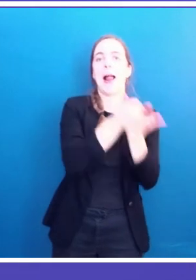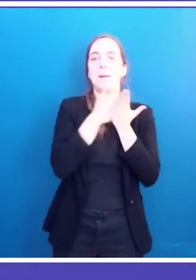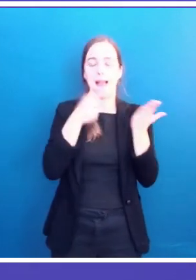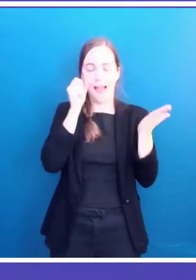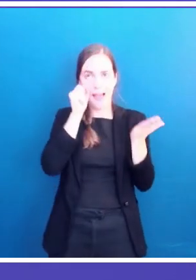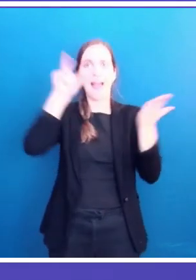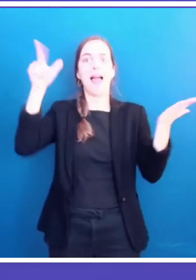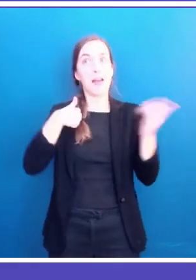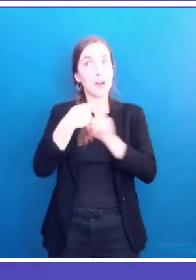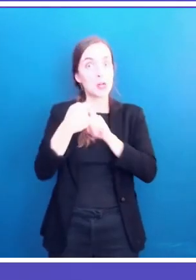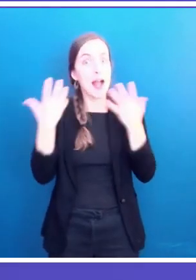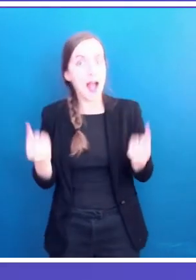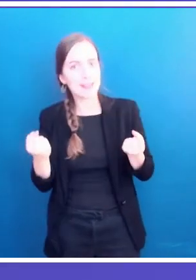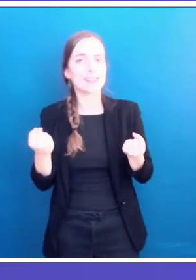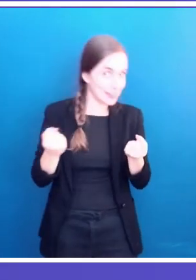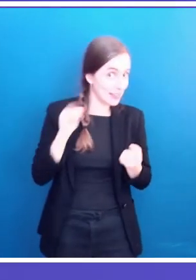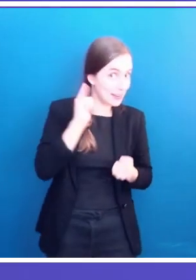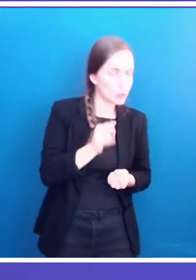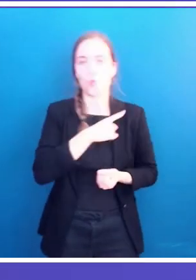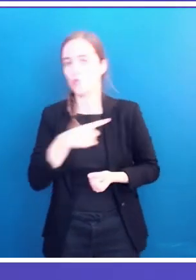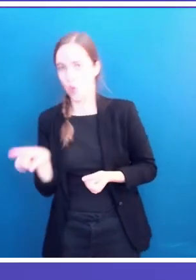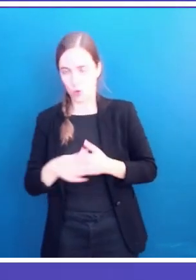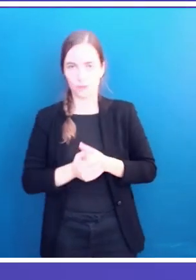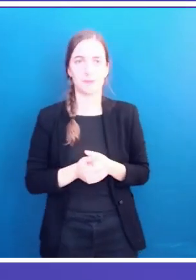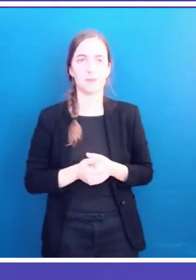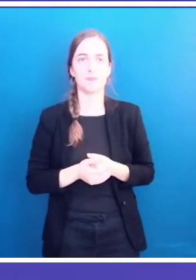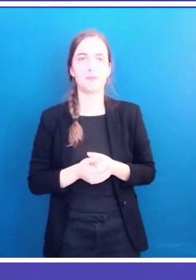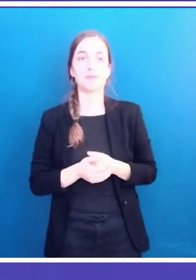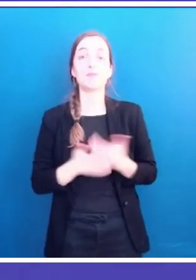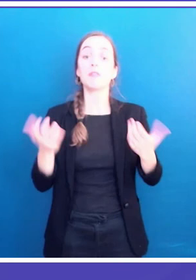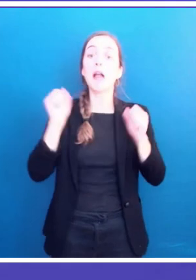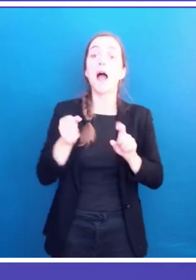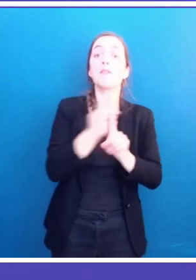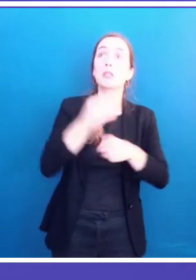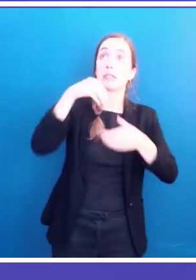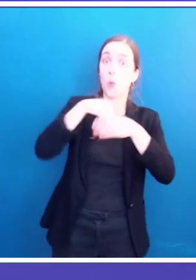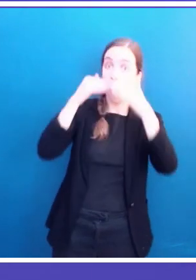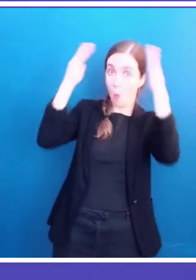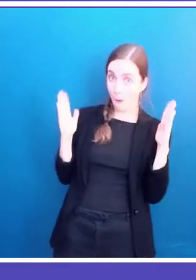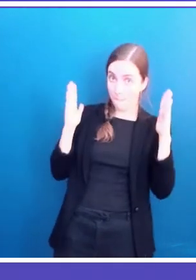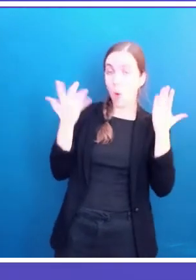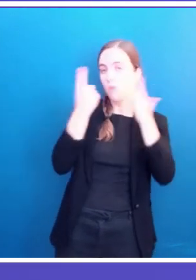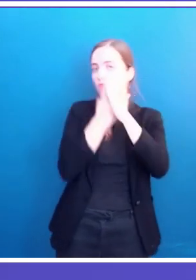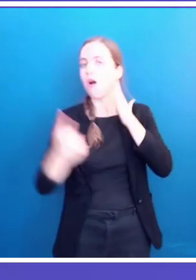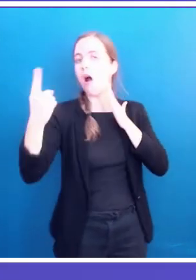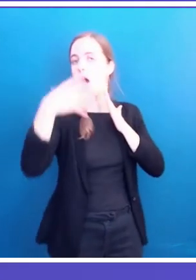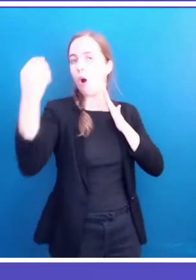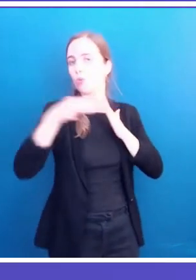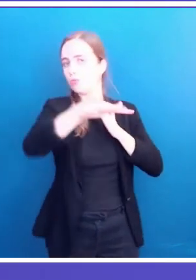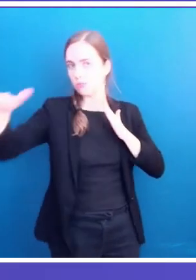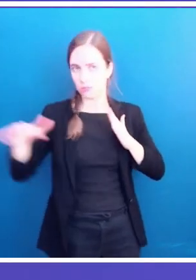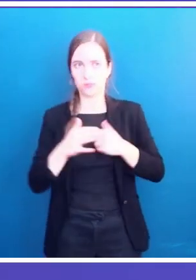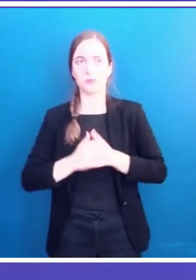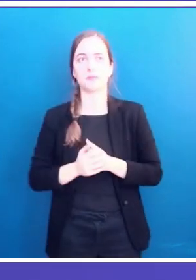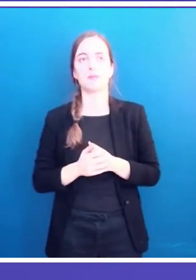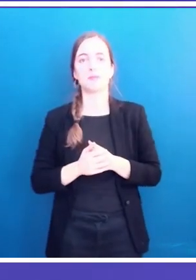ولمساعدة النساء على تخطي العنف في أي إطار، سواء كان في منازلهم أو في مناطق